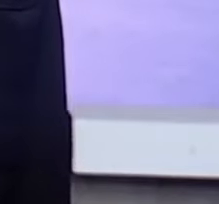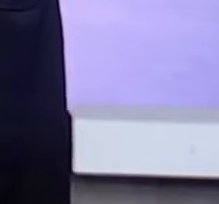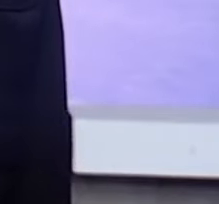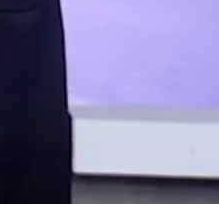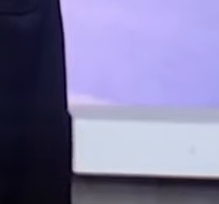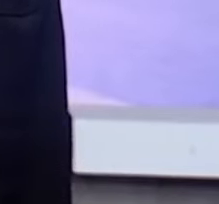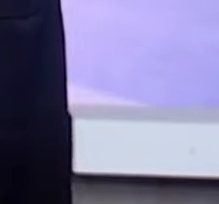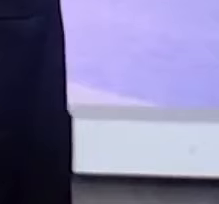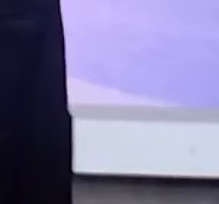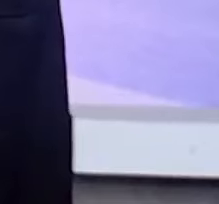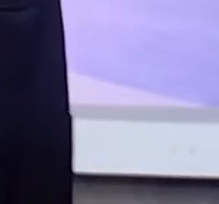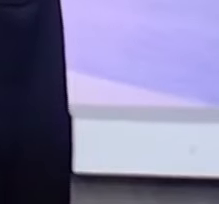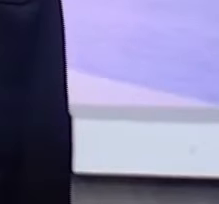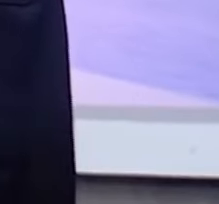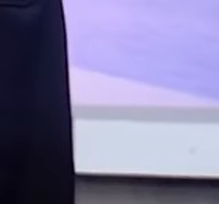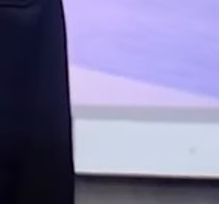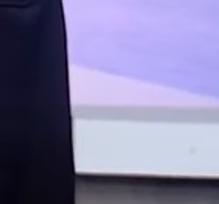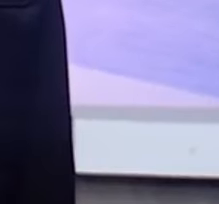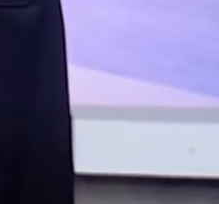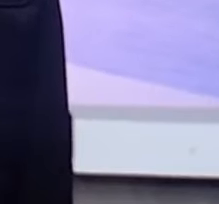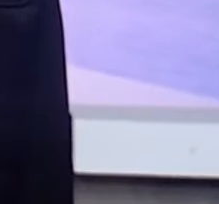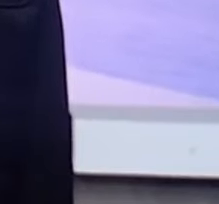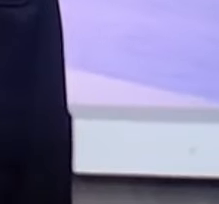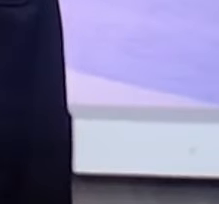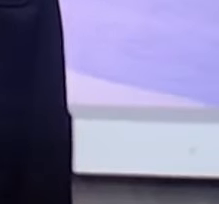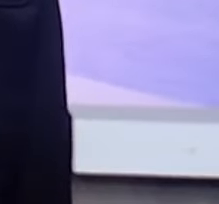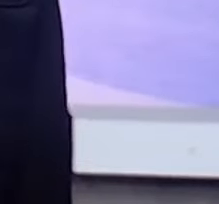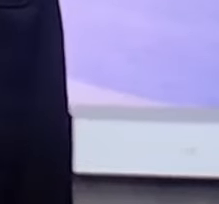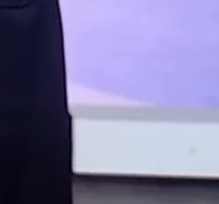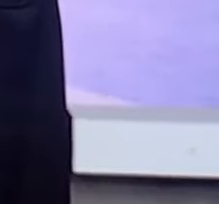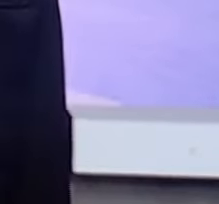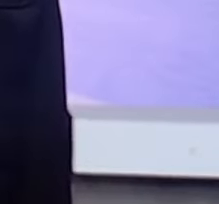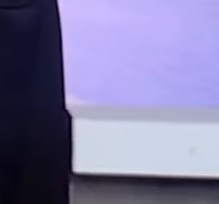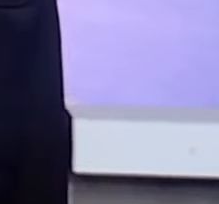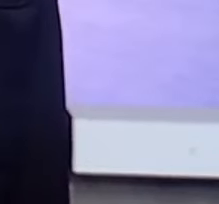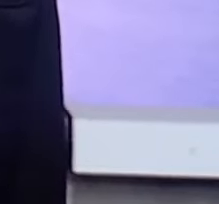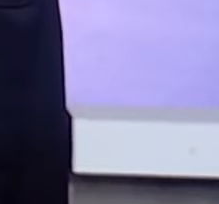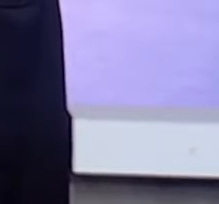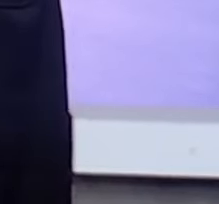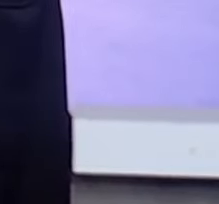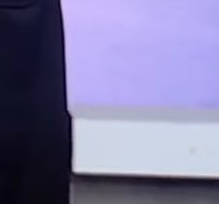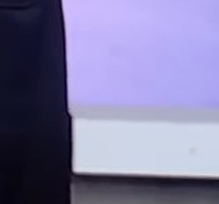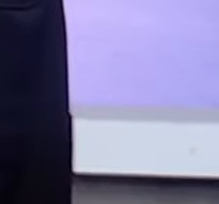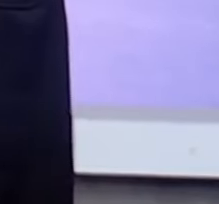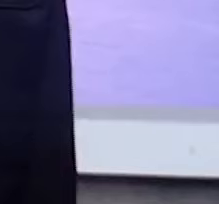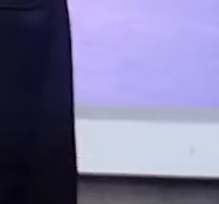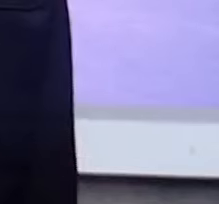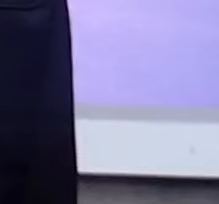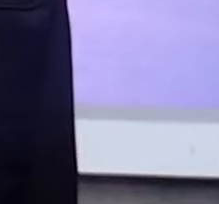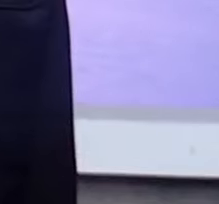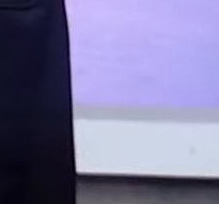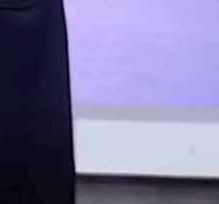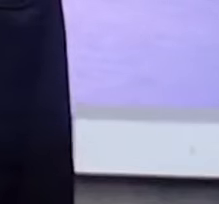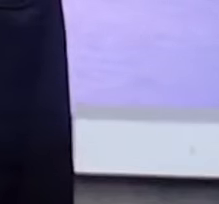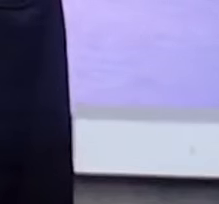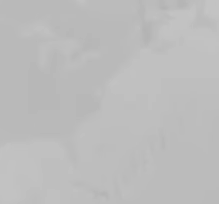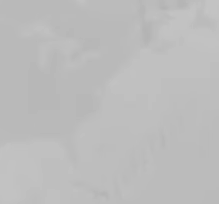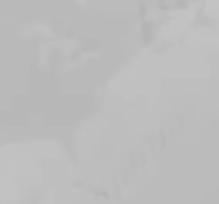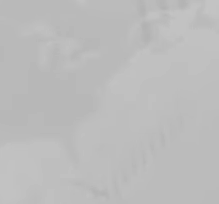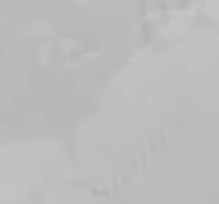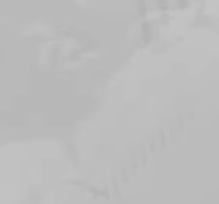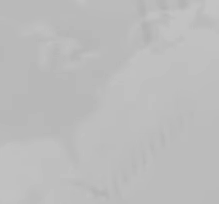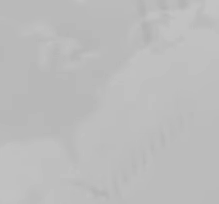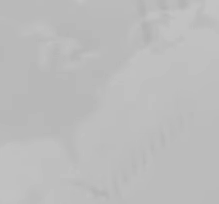YouTube at para sa mga kapuso abroad, samahan niyo kami sa GMA Pinoy TV at sa www.gmanews.tv.